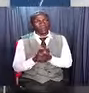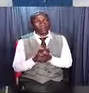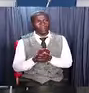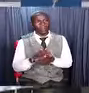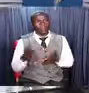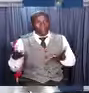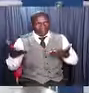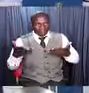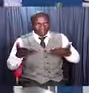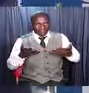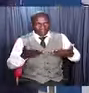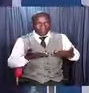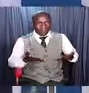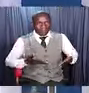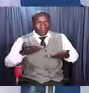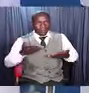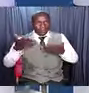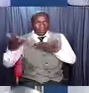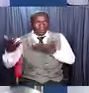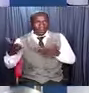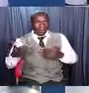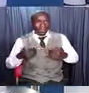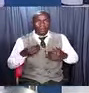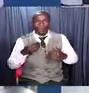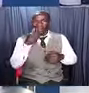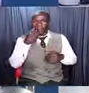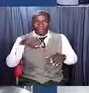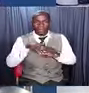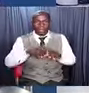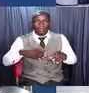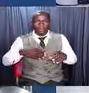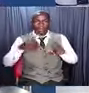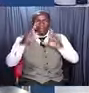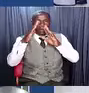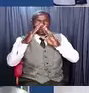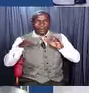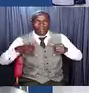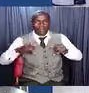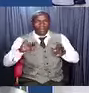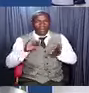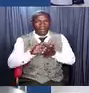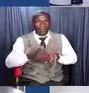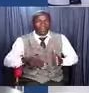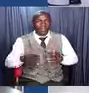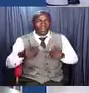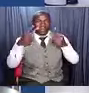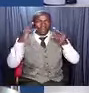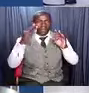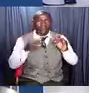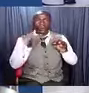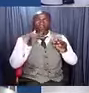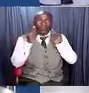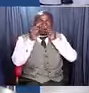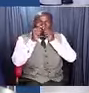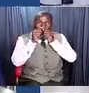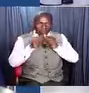Leteni zaka mili galani kiwemo chakula katika nyumba yangu. Bring full tithe in my house. Mukanijaribu kwa njia hiyo. And try me in this way. Muone kama sitamagieni baraka